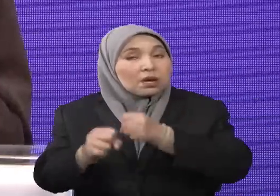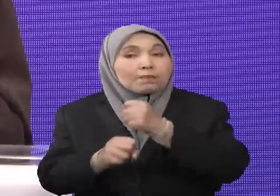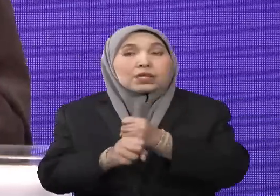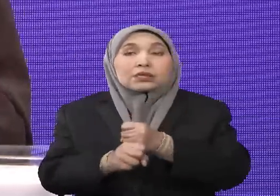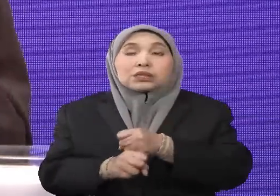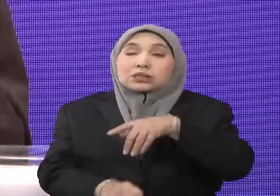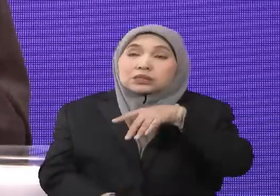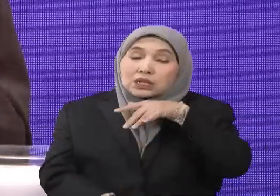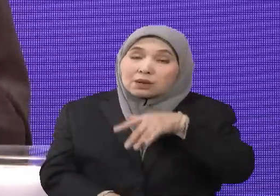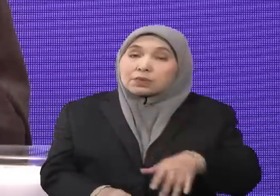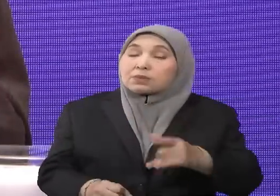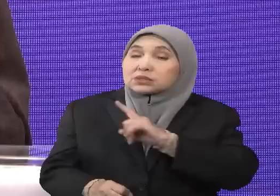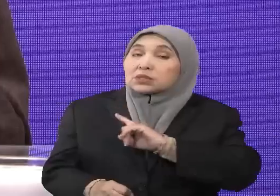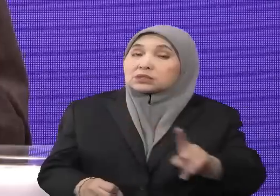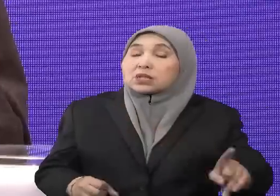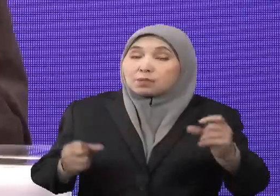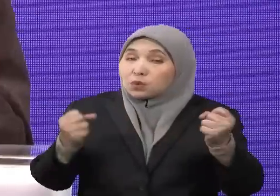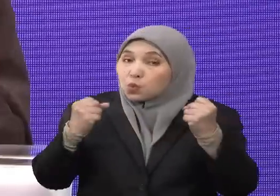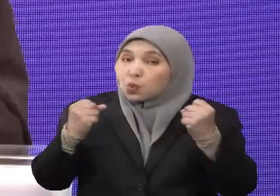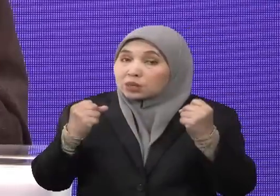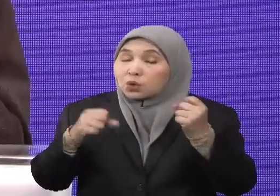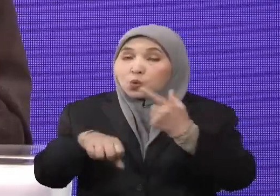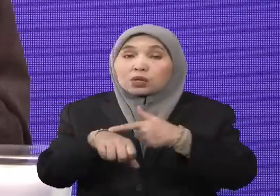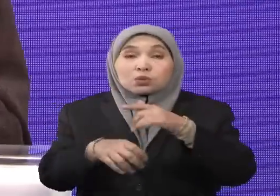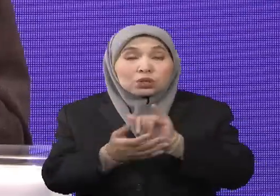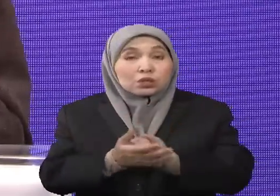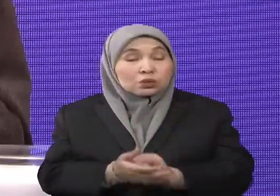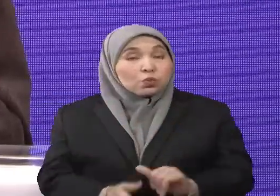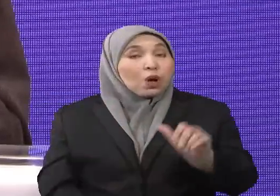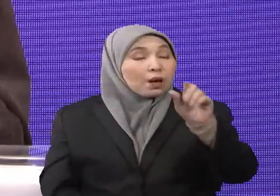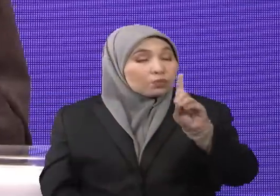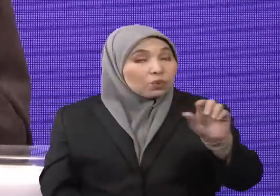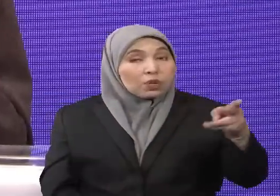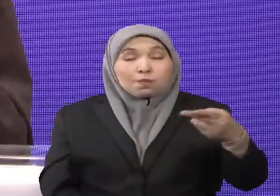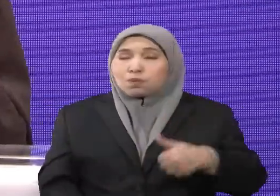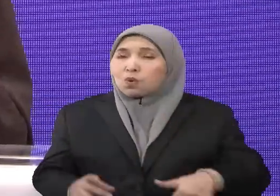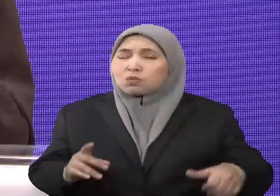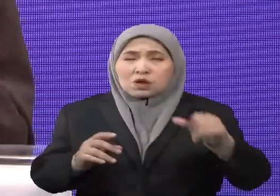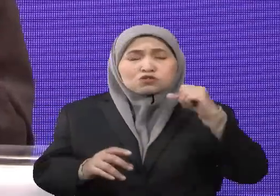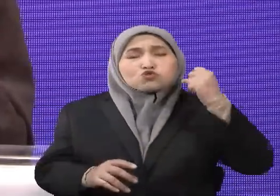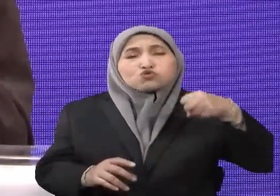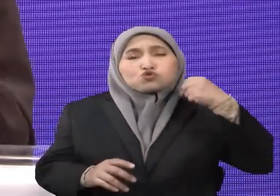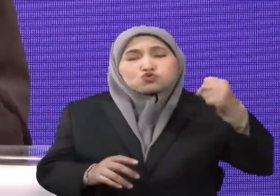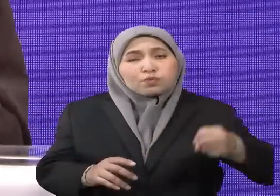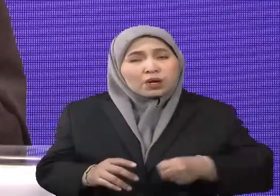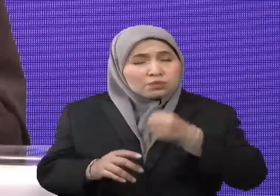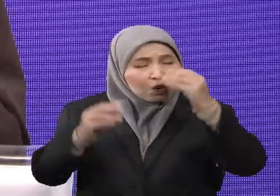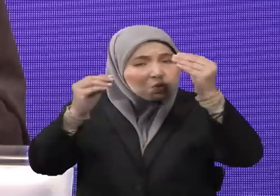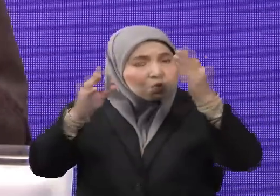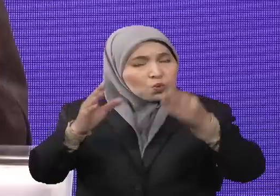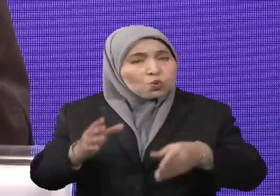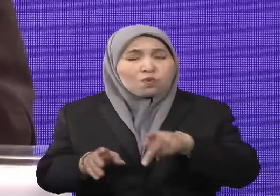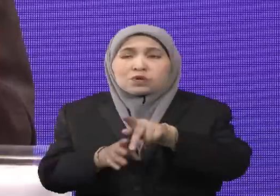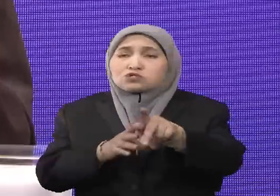Islam kuat Islam kuat Abdullah bin Abbas nih sepupu nabi Dia jadi ketika Teguh profesinya